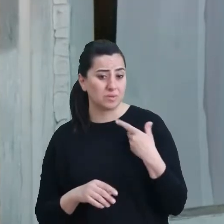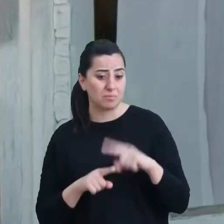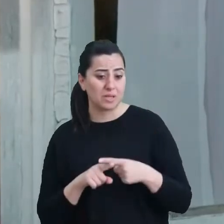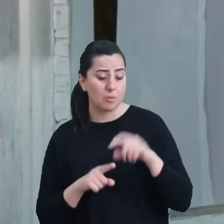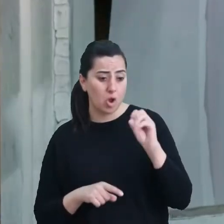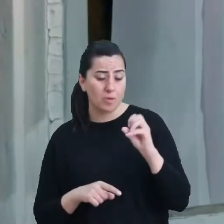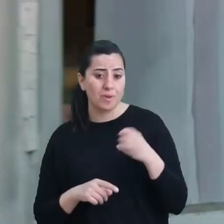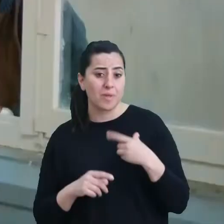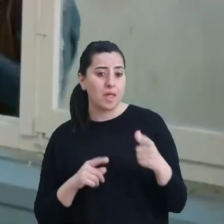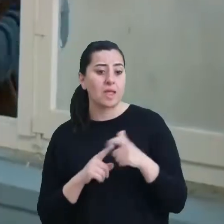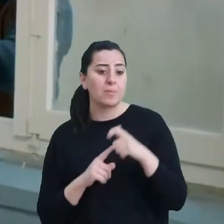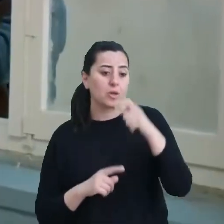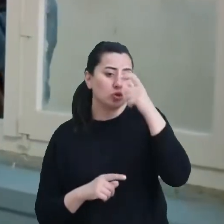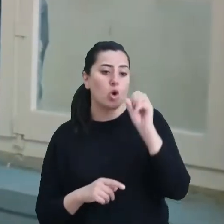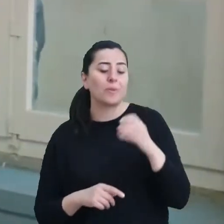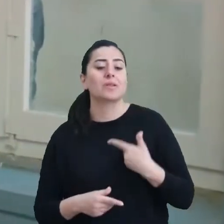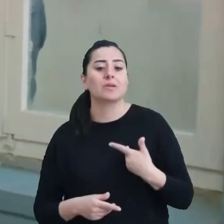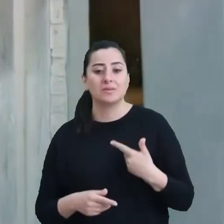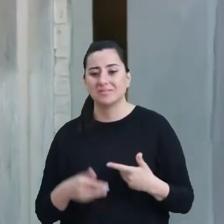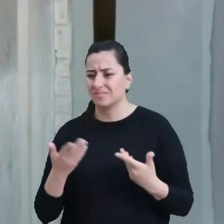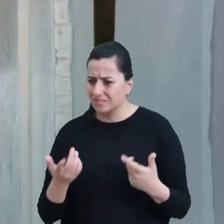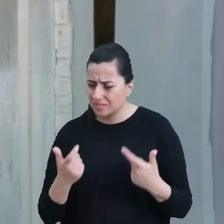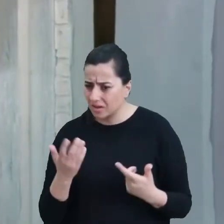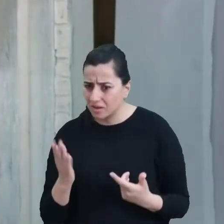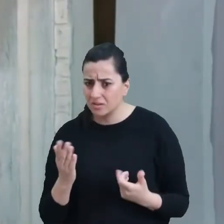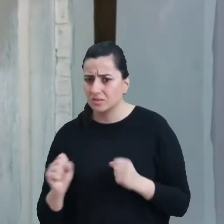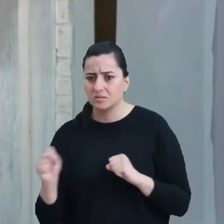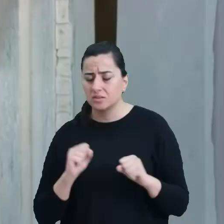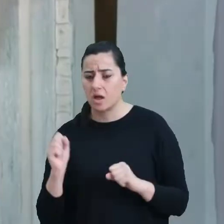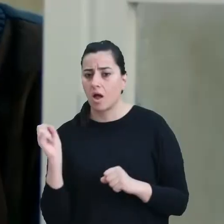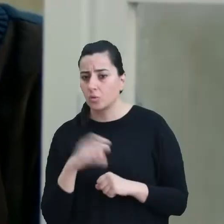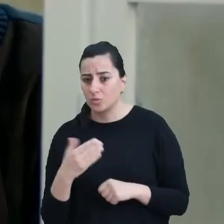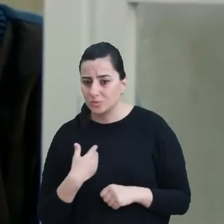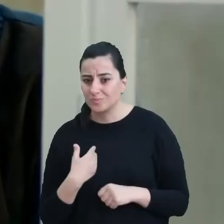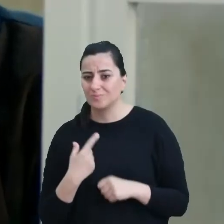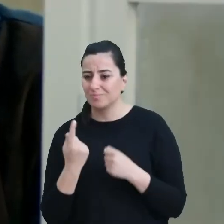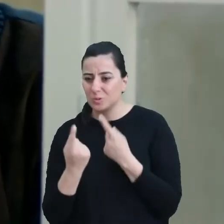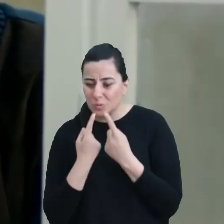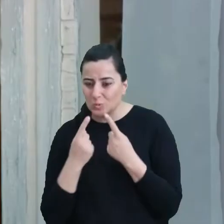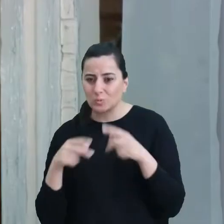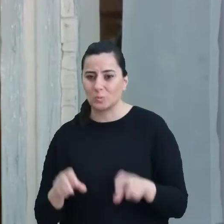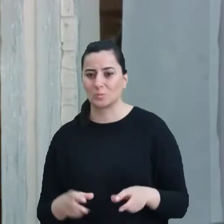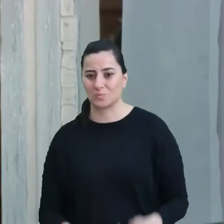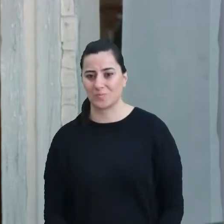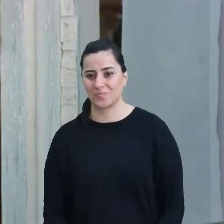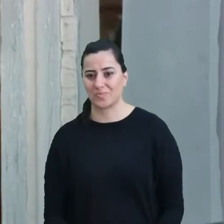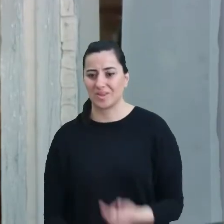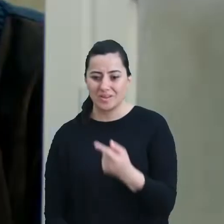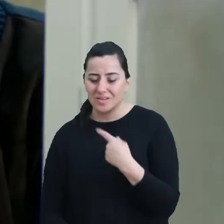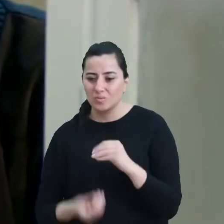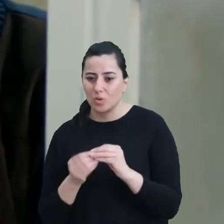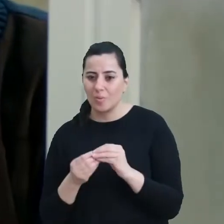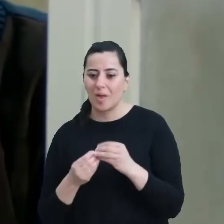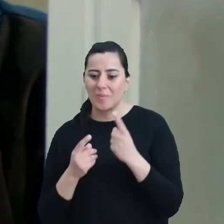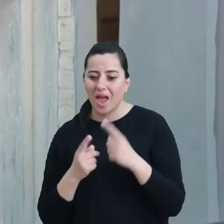matematik öğretmeniyim, edebiyat değil. Camı kapatırken tuttu. Zümrüt, nereye hemen? Niye hemen kestirip atıyorsun? Bir oturup konuşsadık. Bir aramızdaki